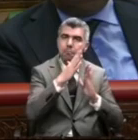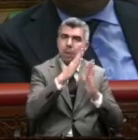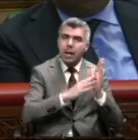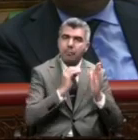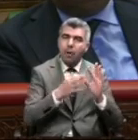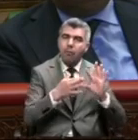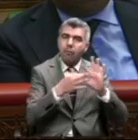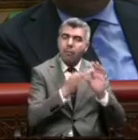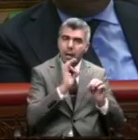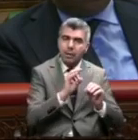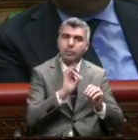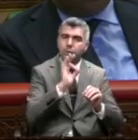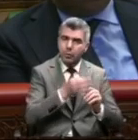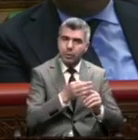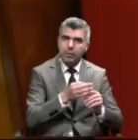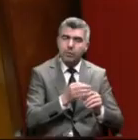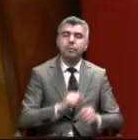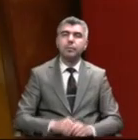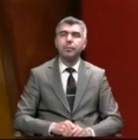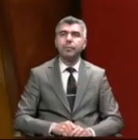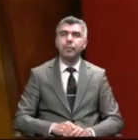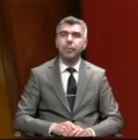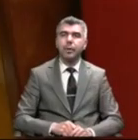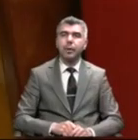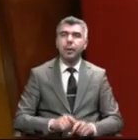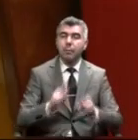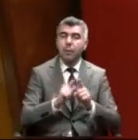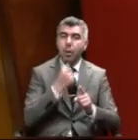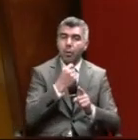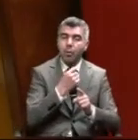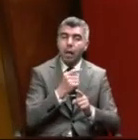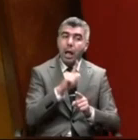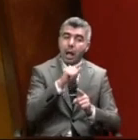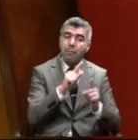نتاعك كديرو وخاص يكون عندك